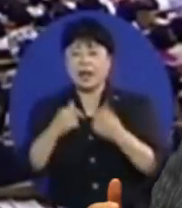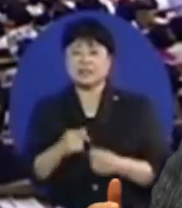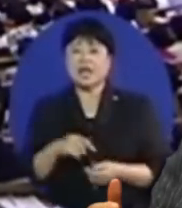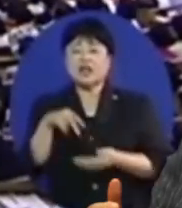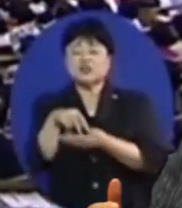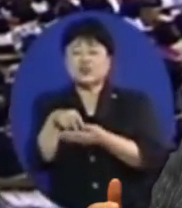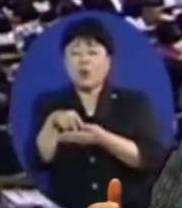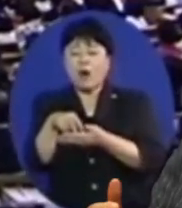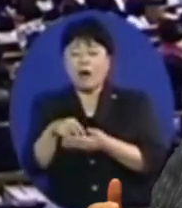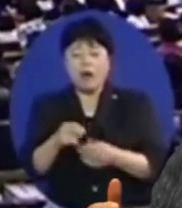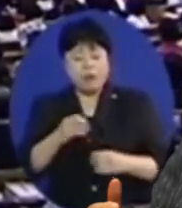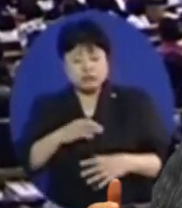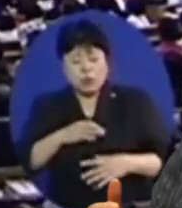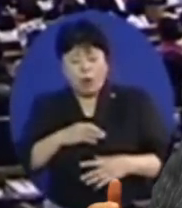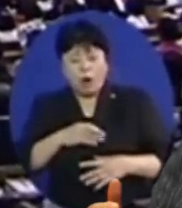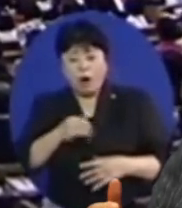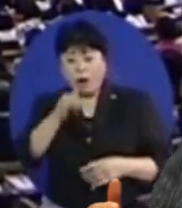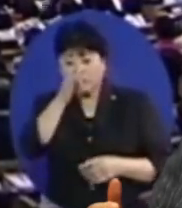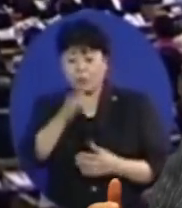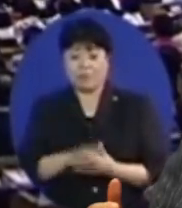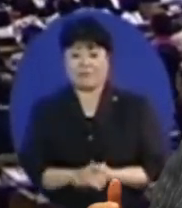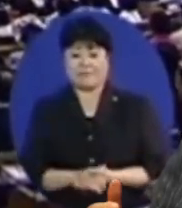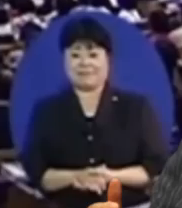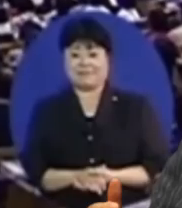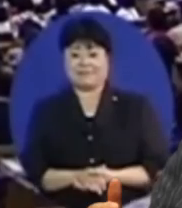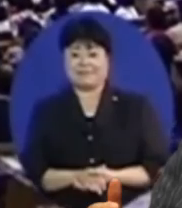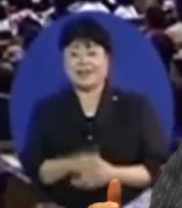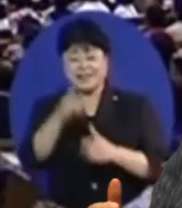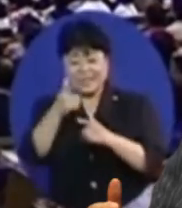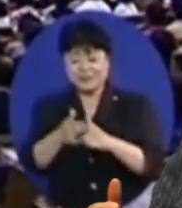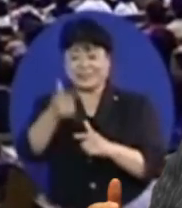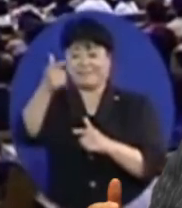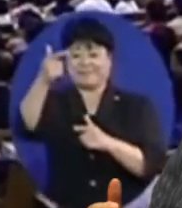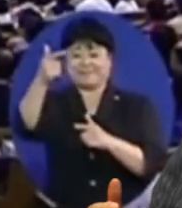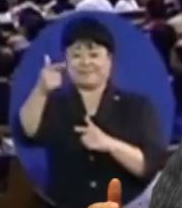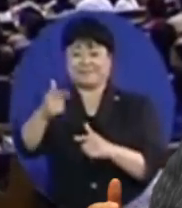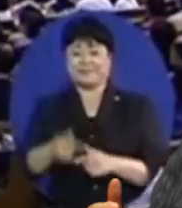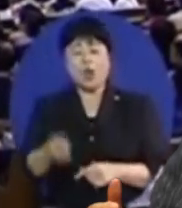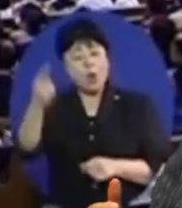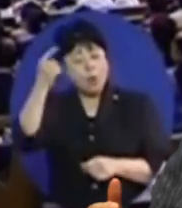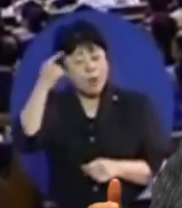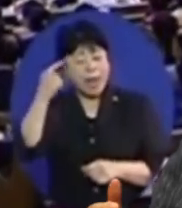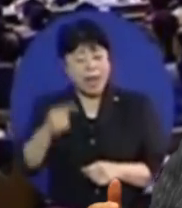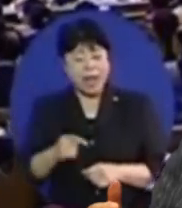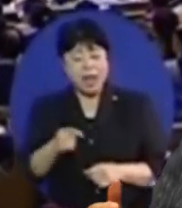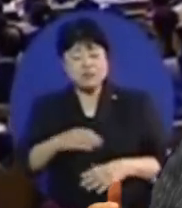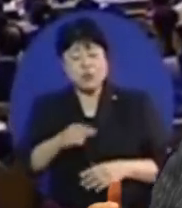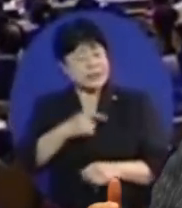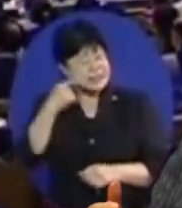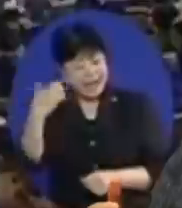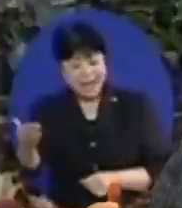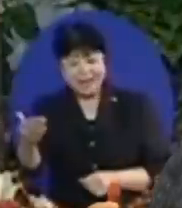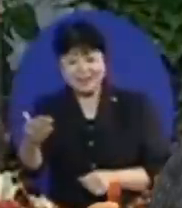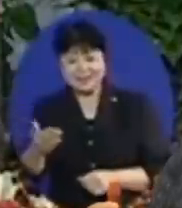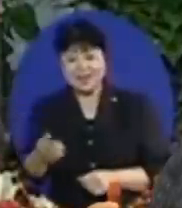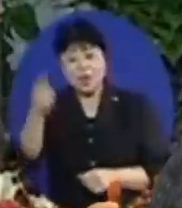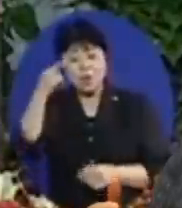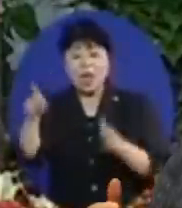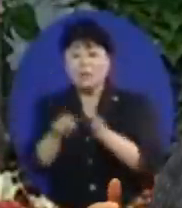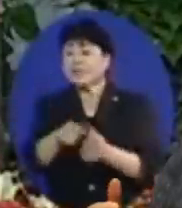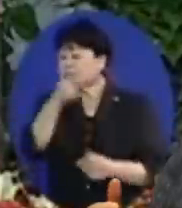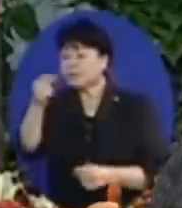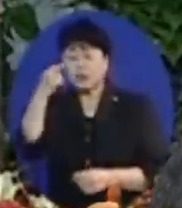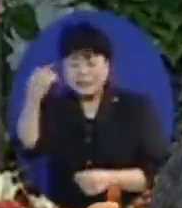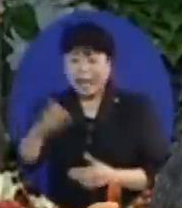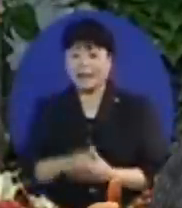두려움에 떨고 있는 것입니다. 예수님은 어찌하여 이렇게 무서워하느냐, 너희가 어찌 믿음이